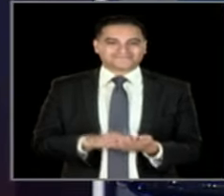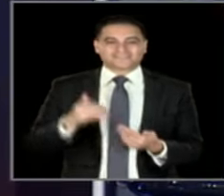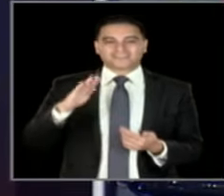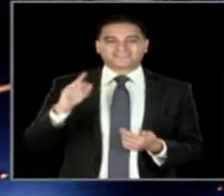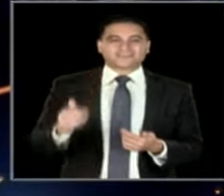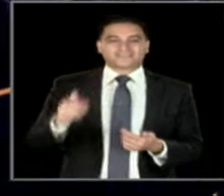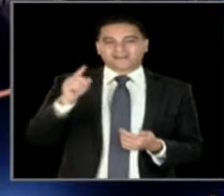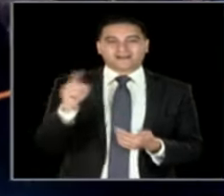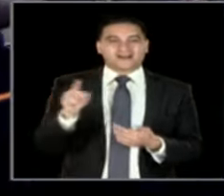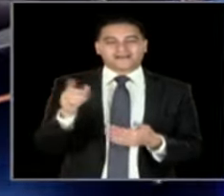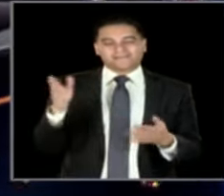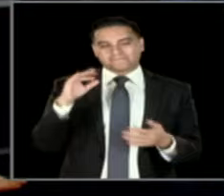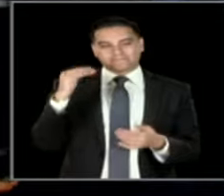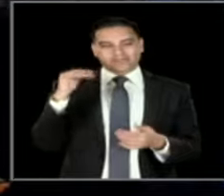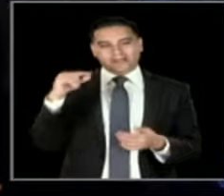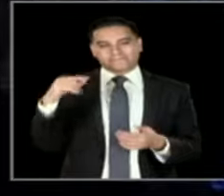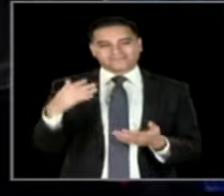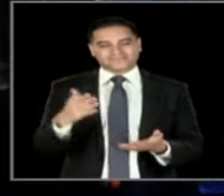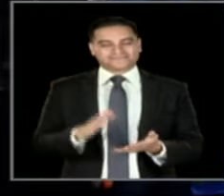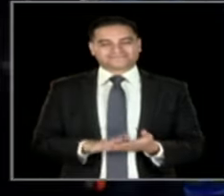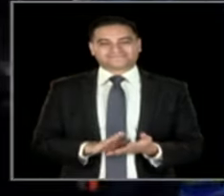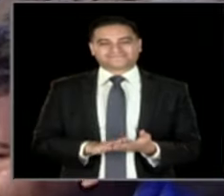إسراء محمد.